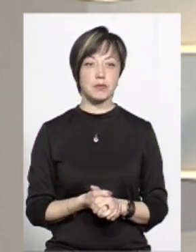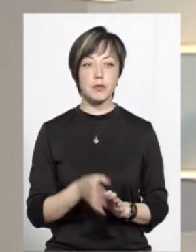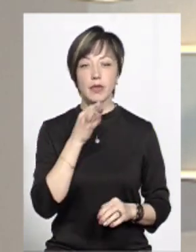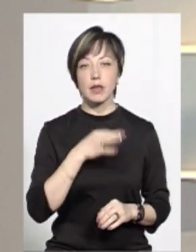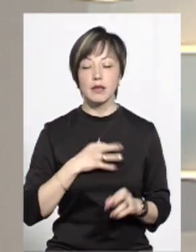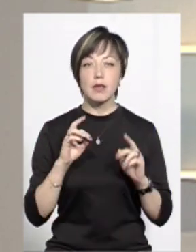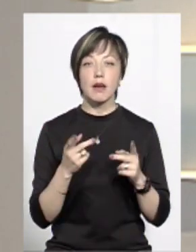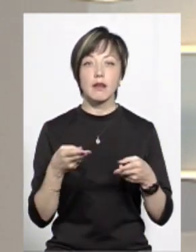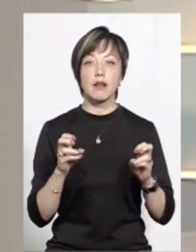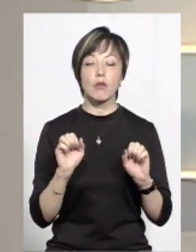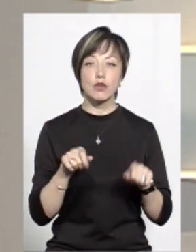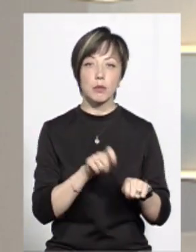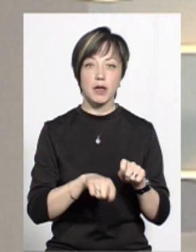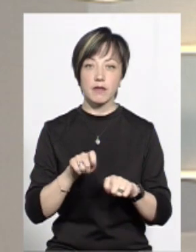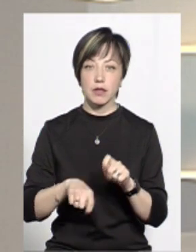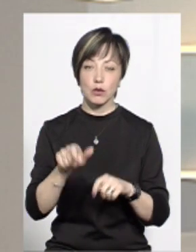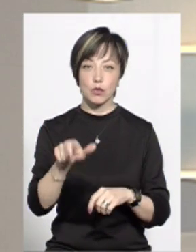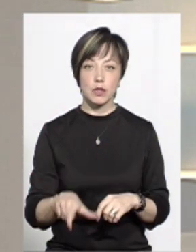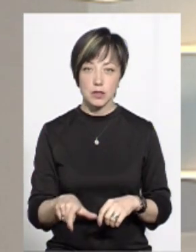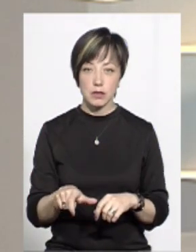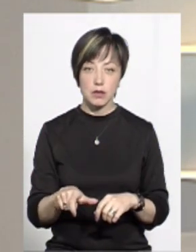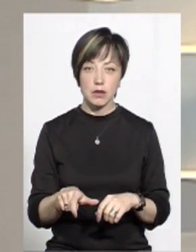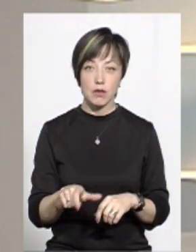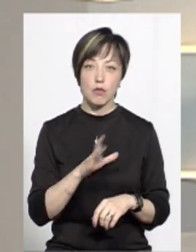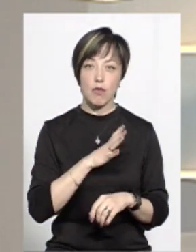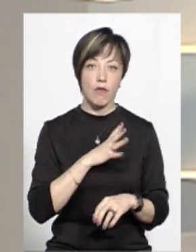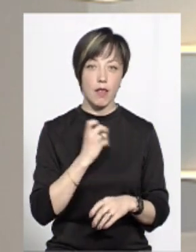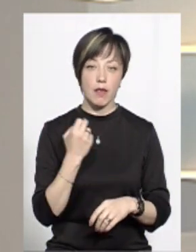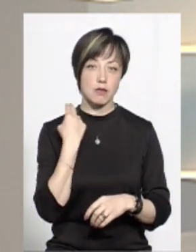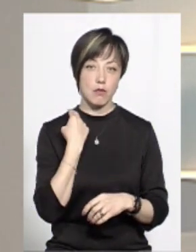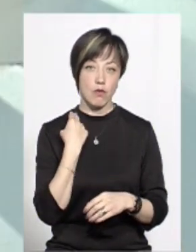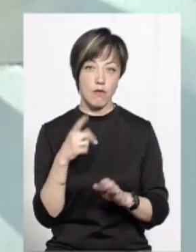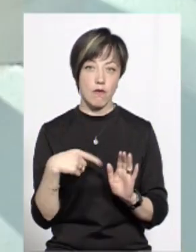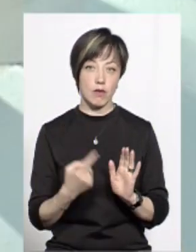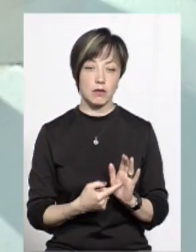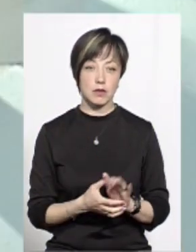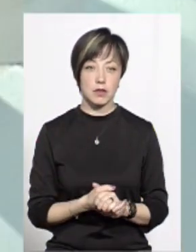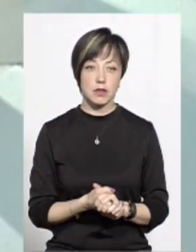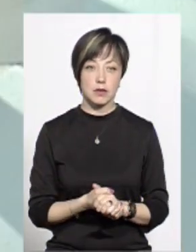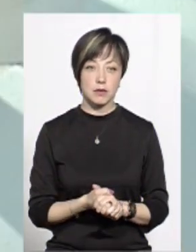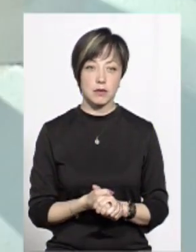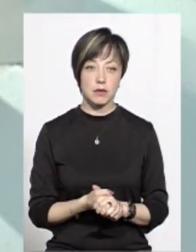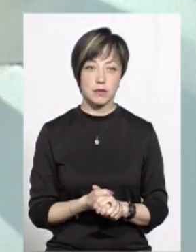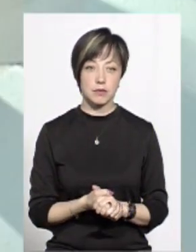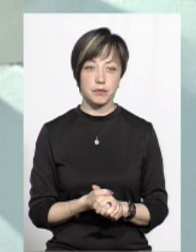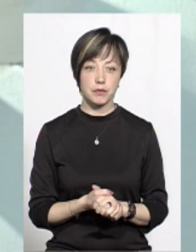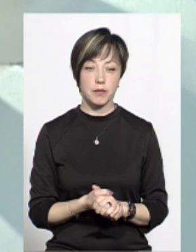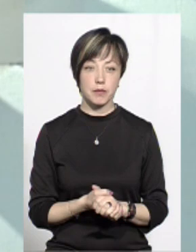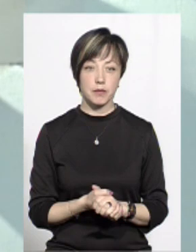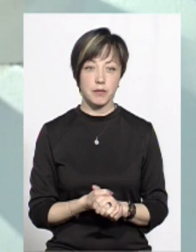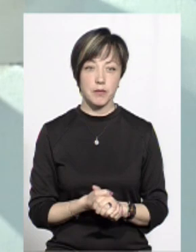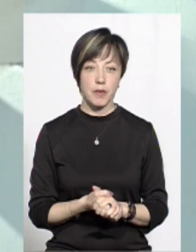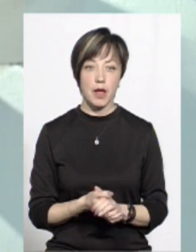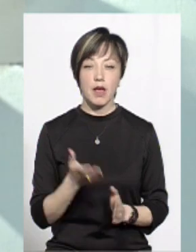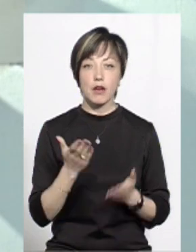Скажіть, як і де може перевірити от фізична особа, чи чогось би вона не заборгувала? Фізична особа, по-перше, якщо